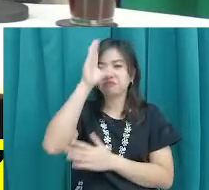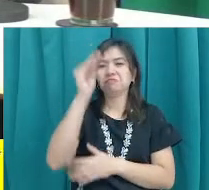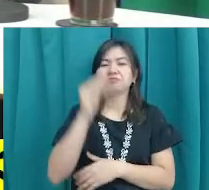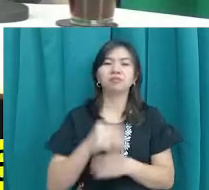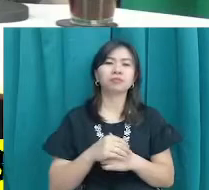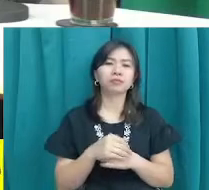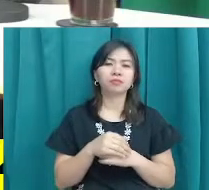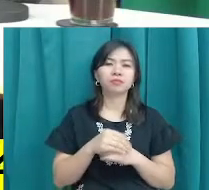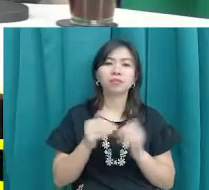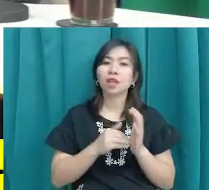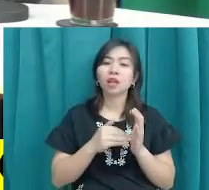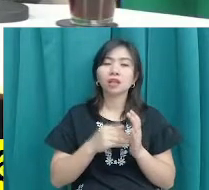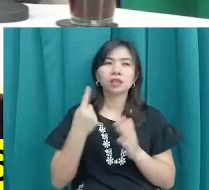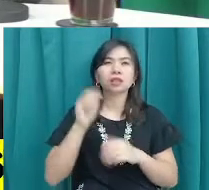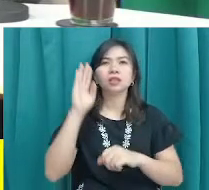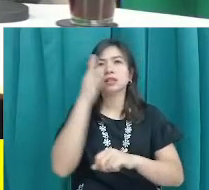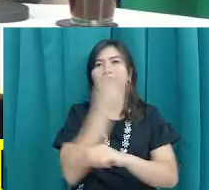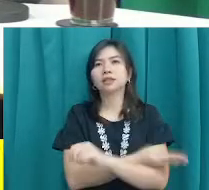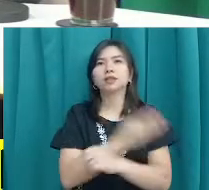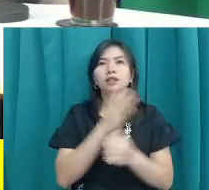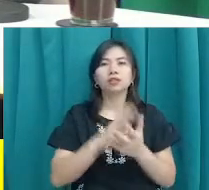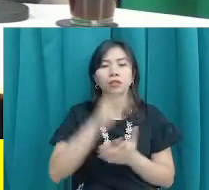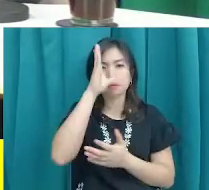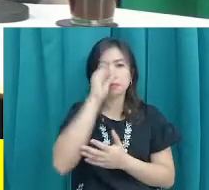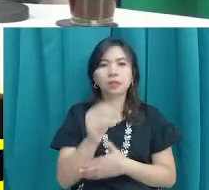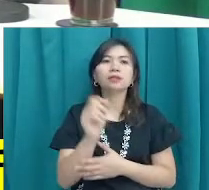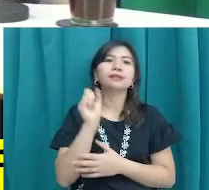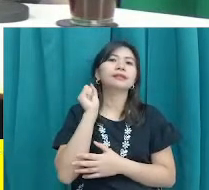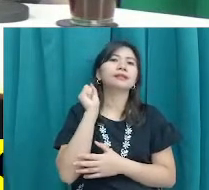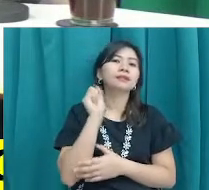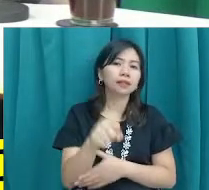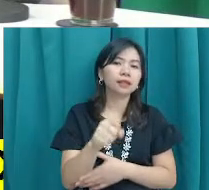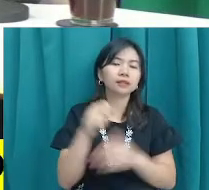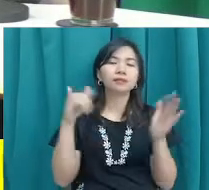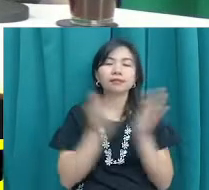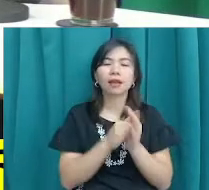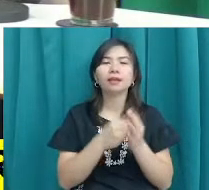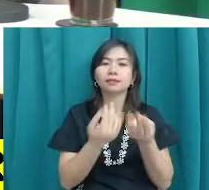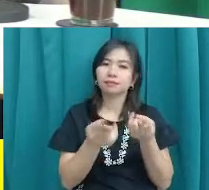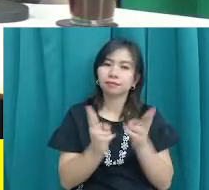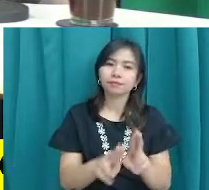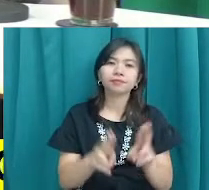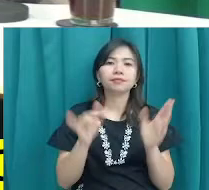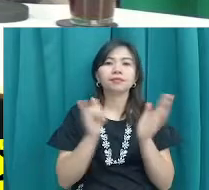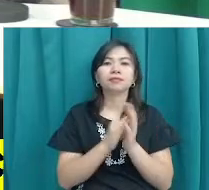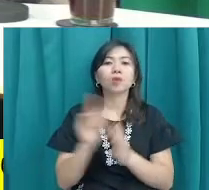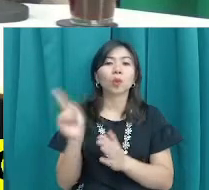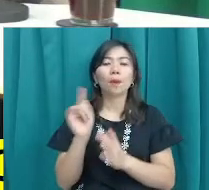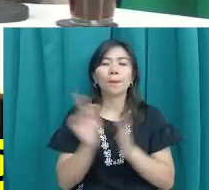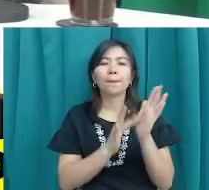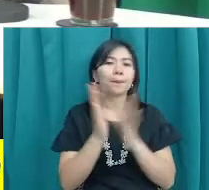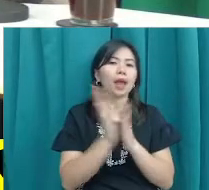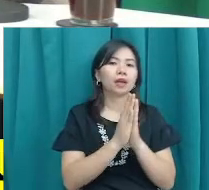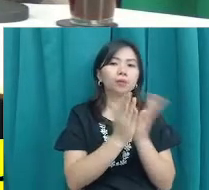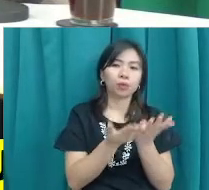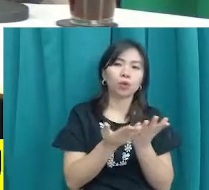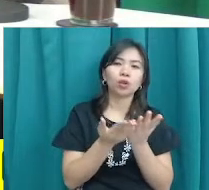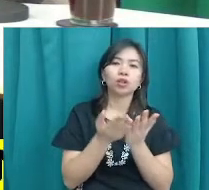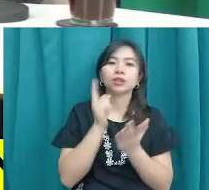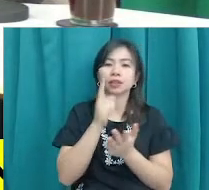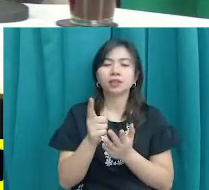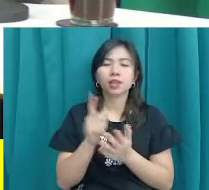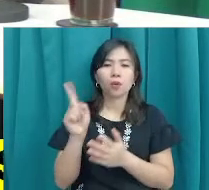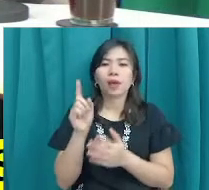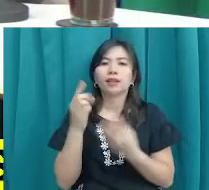Man goeth as it is written of him. Sabihin, mangyayari yung nakasulat para sa Panginoon na mangyayari sa